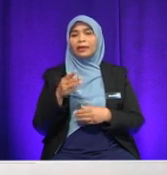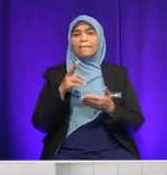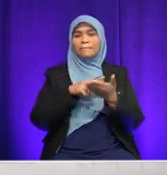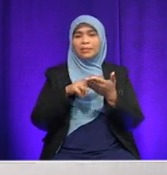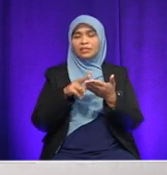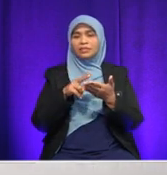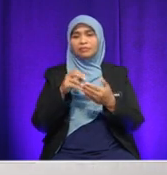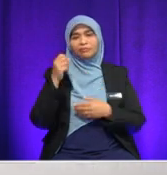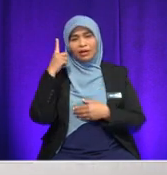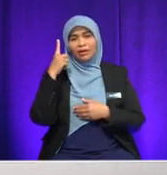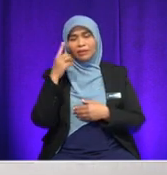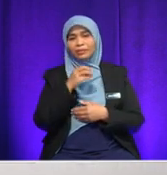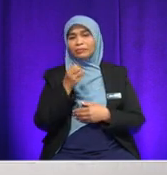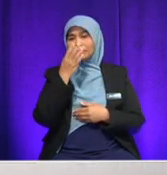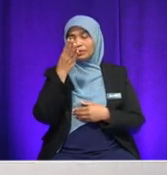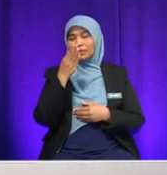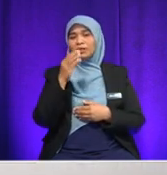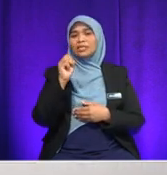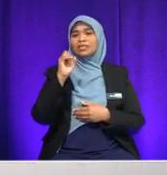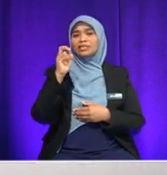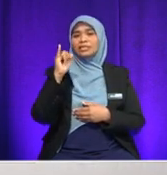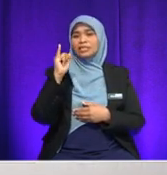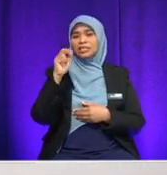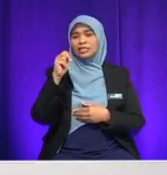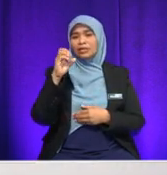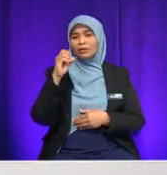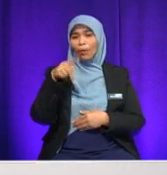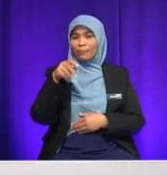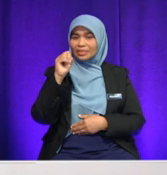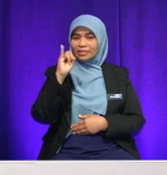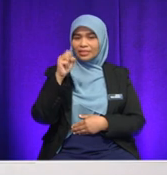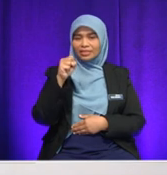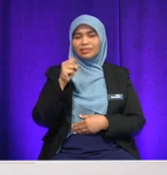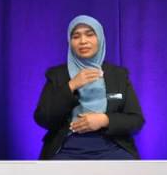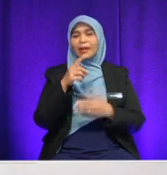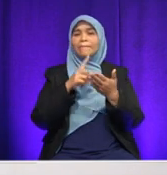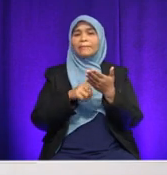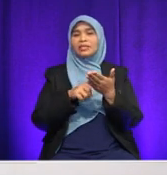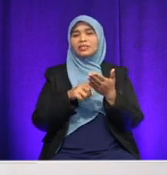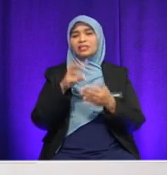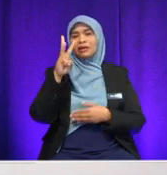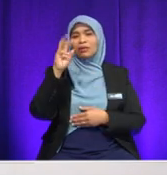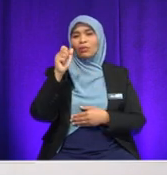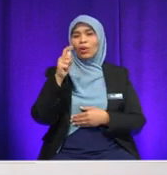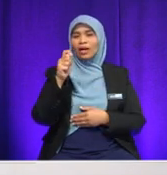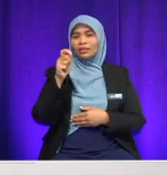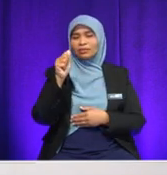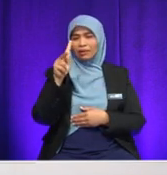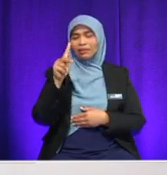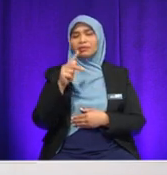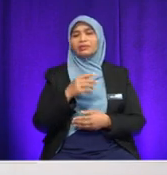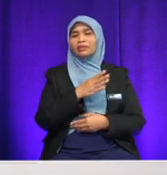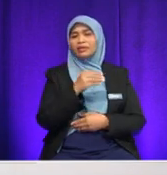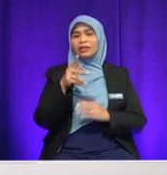dan menyatakan sinopsis. Okey, lepas tu ketiga membincangkan watak dan perwatakan yang terdapat dalam cerpen.